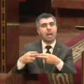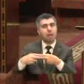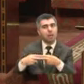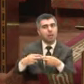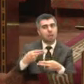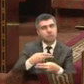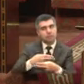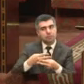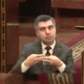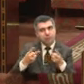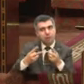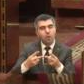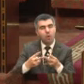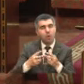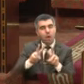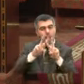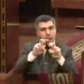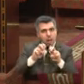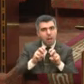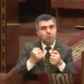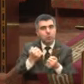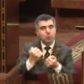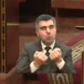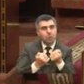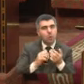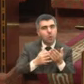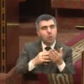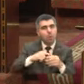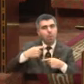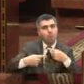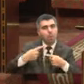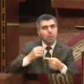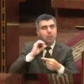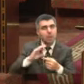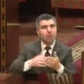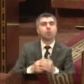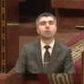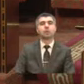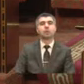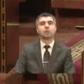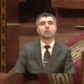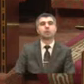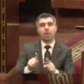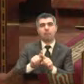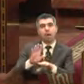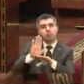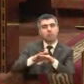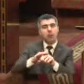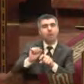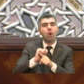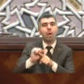للمراقبة الأوتوماتيكية أو إلى غير ذلك من الأمور التي نقوم بها، بالإضافة كذلك إلى التحسيس. شكرا سيد